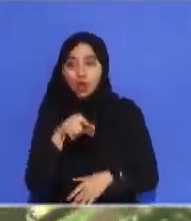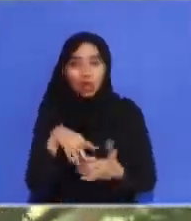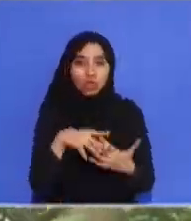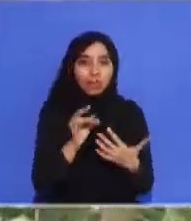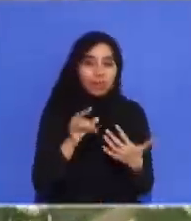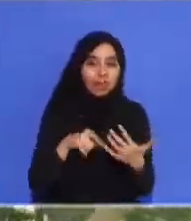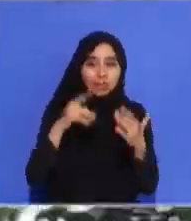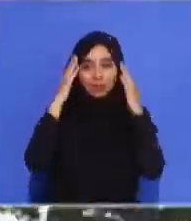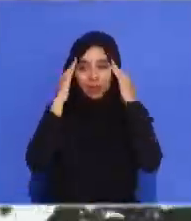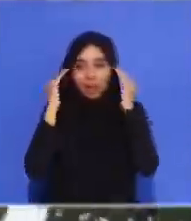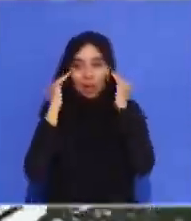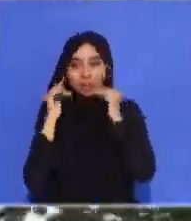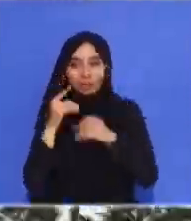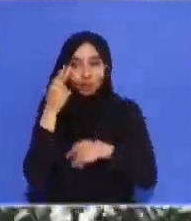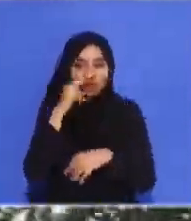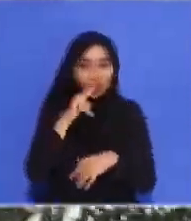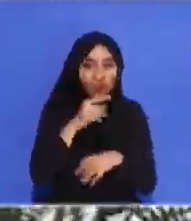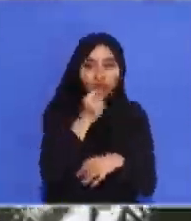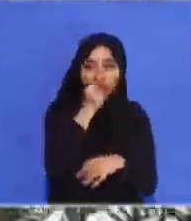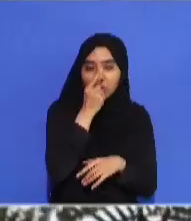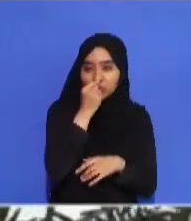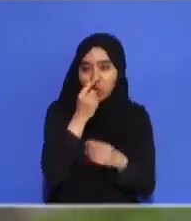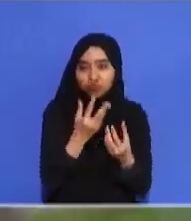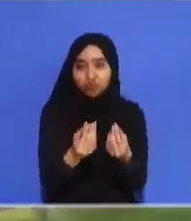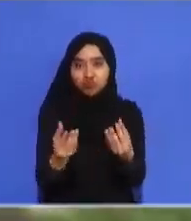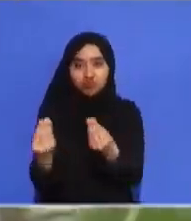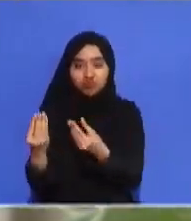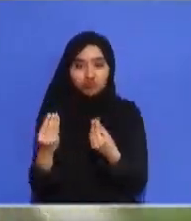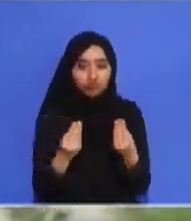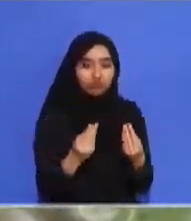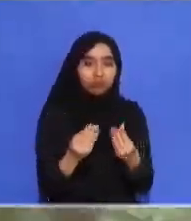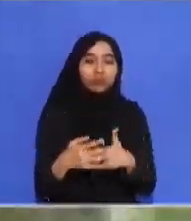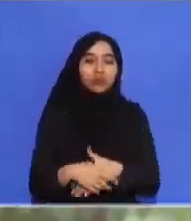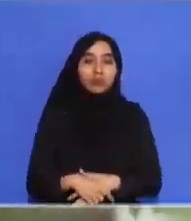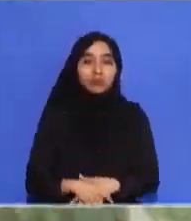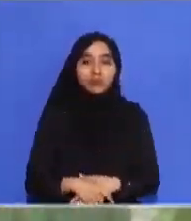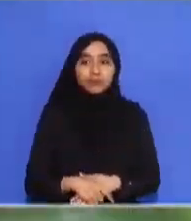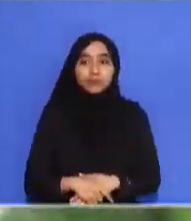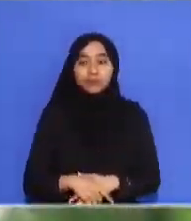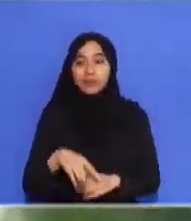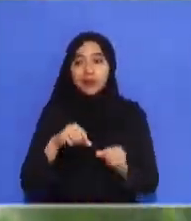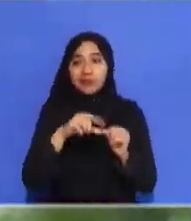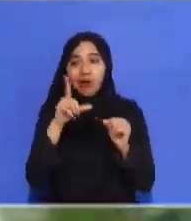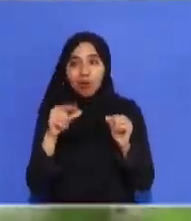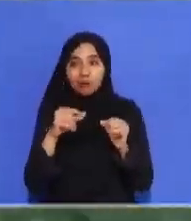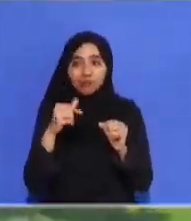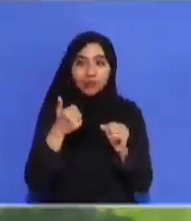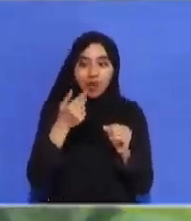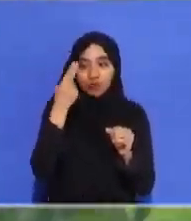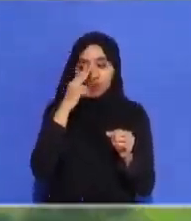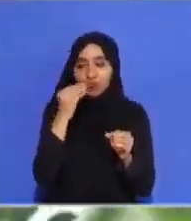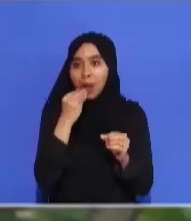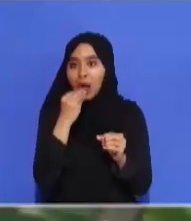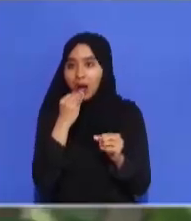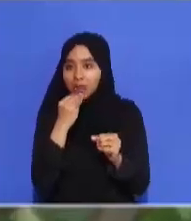Min taneman kangamel ijem-ijem sab men pekawisanjawi dipunundut ronipun Kang ternak lathahamel